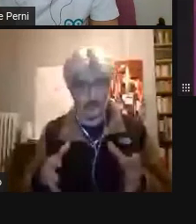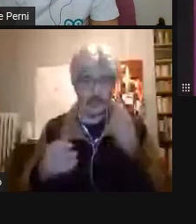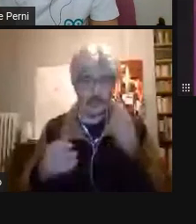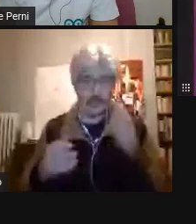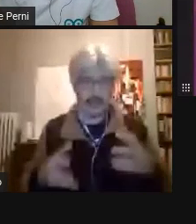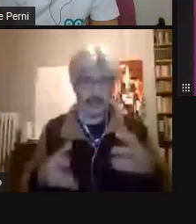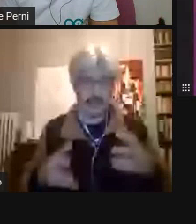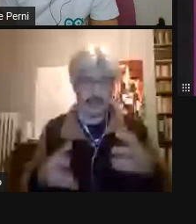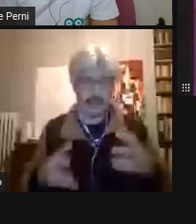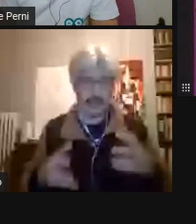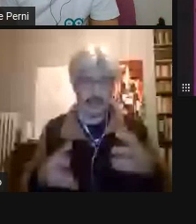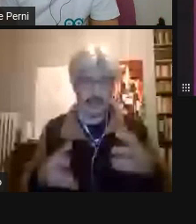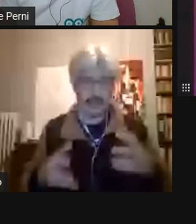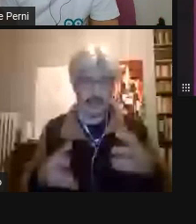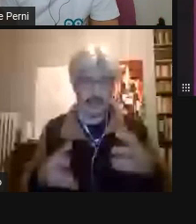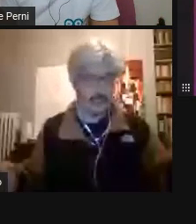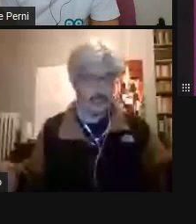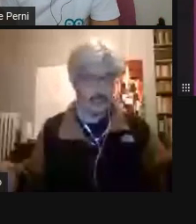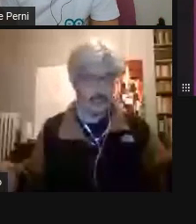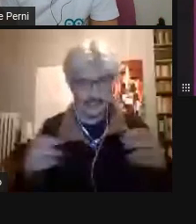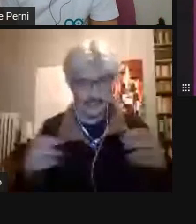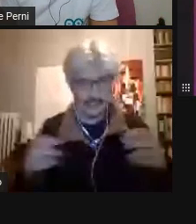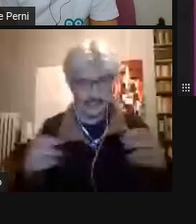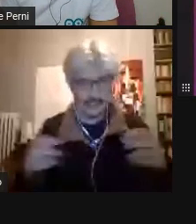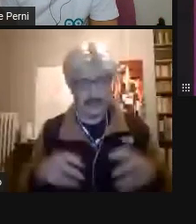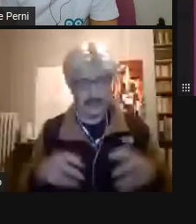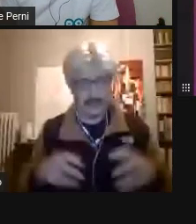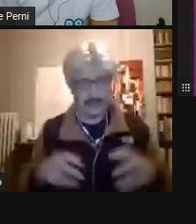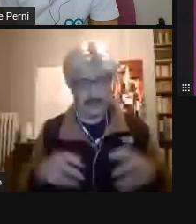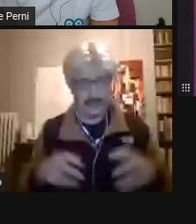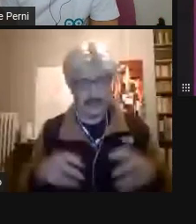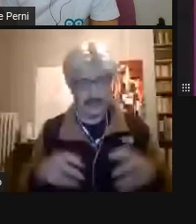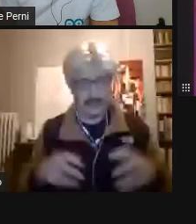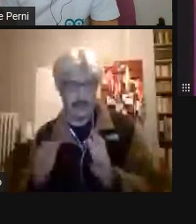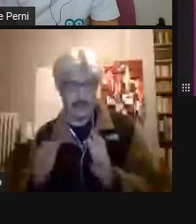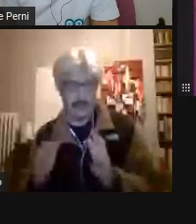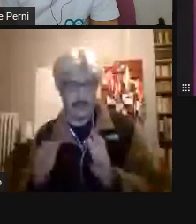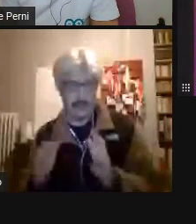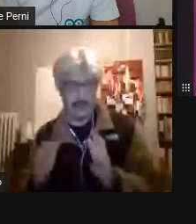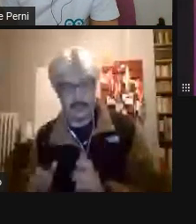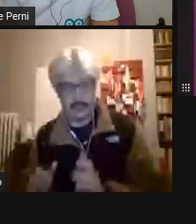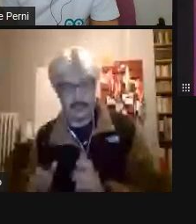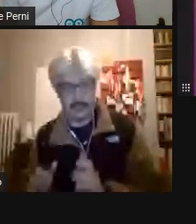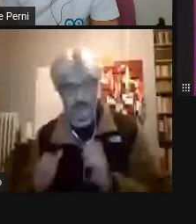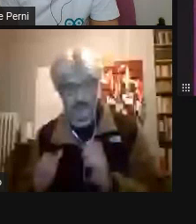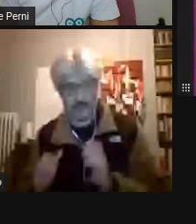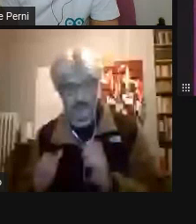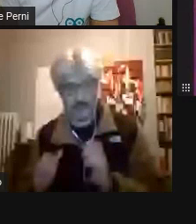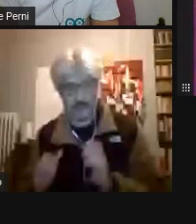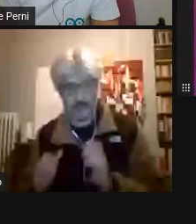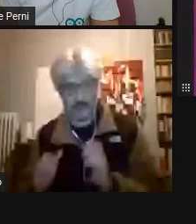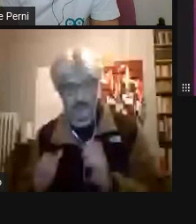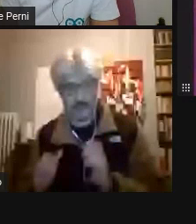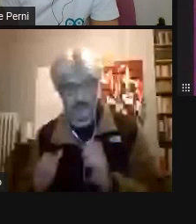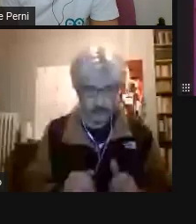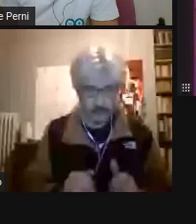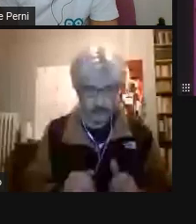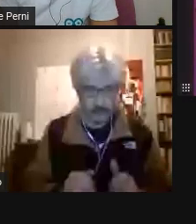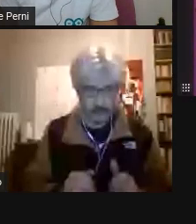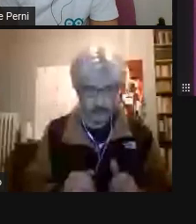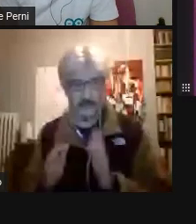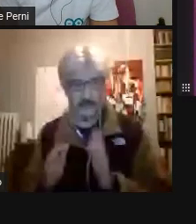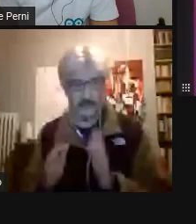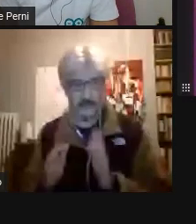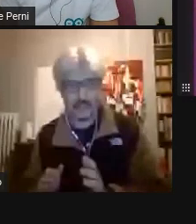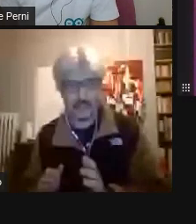costi una delle ragioni poi ne farò vedere altre delle ragioni per cui alcuni di questi device per la disabilità sono estremamente costosi